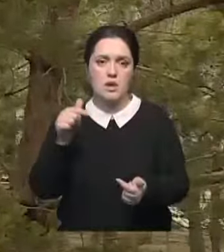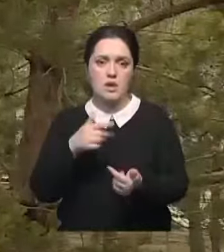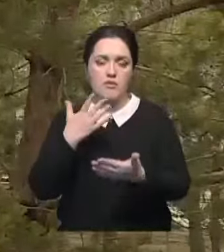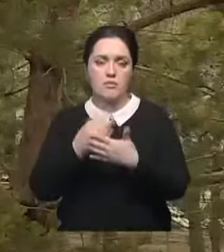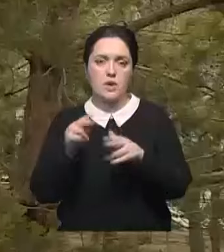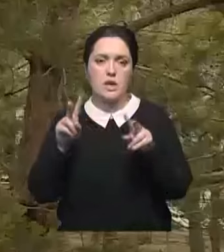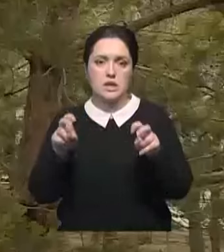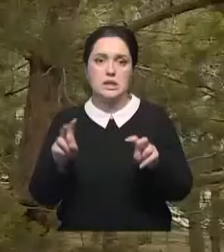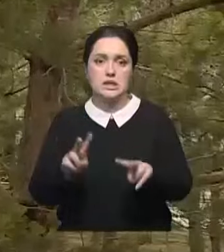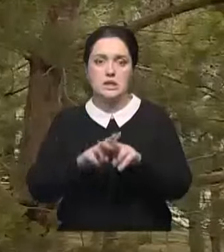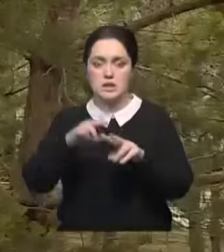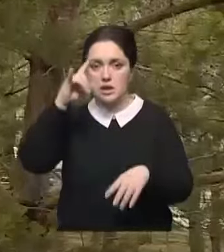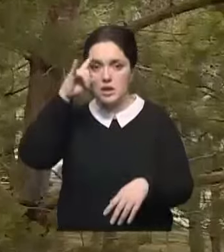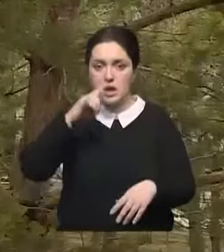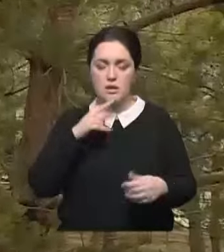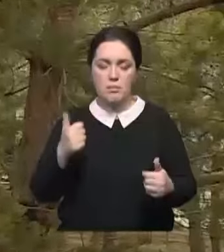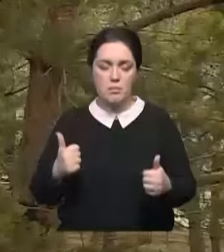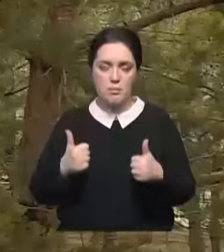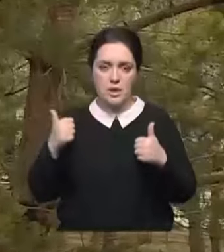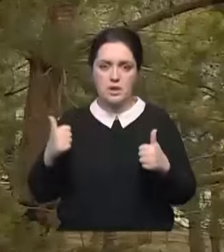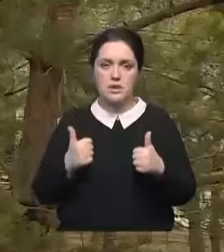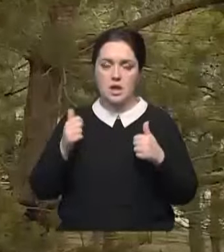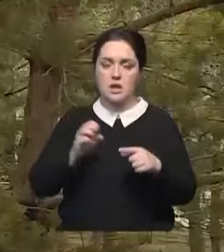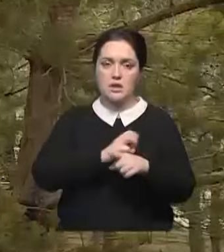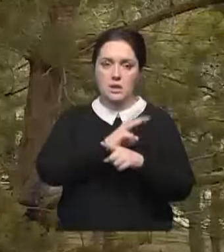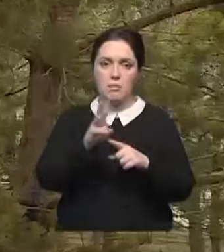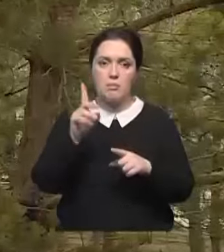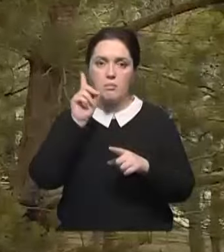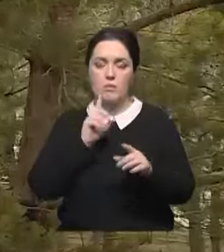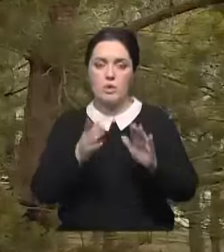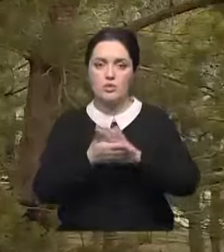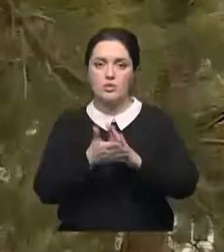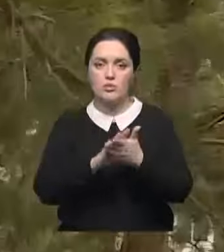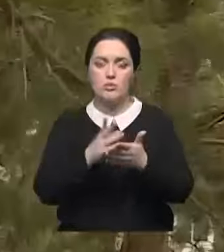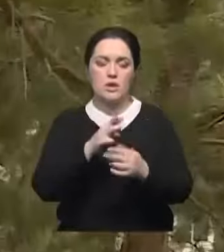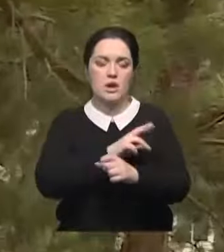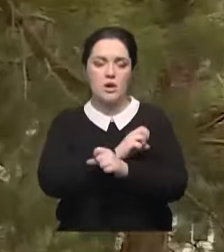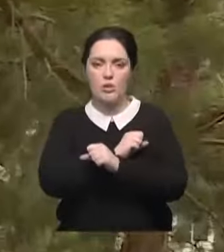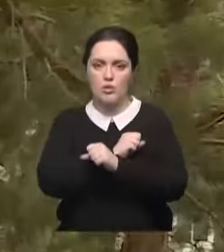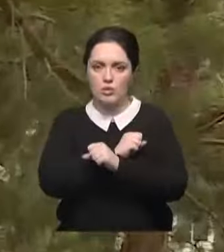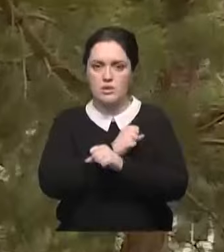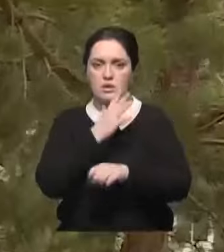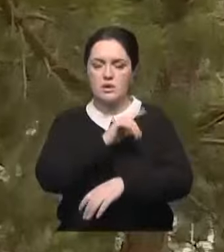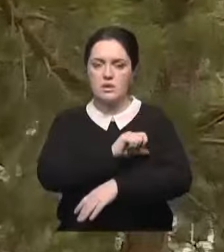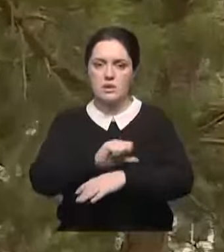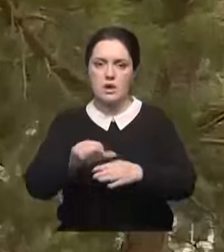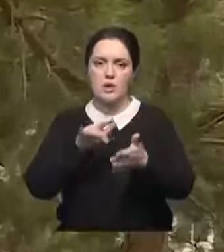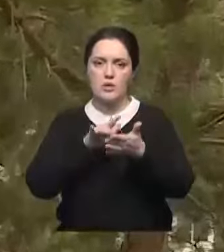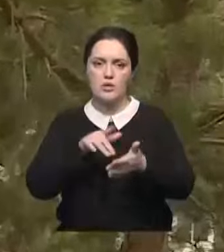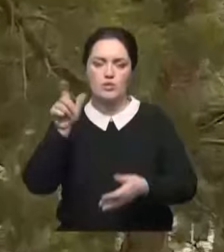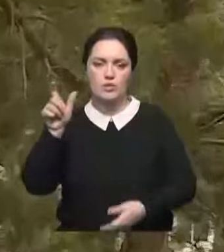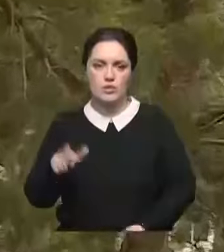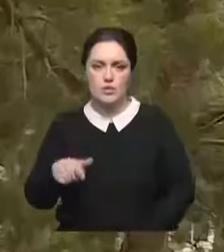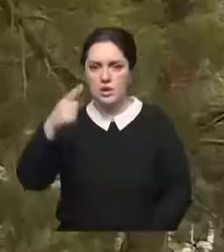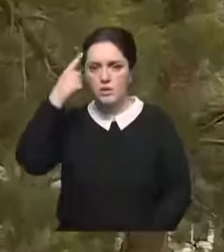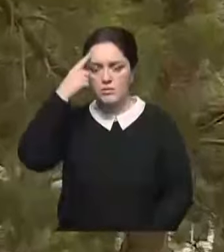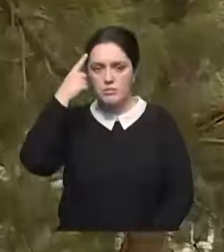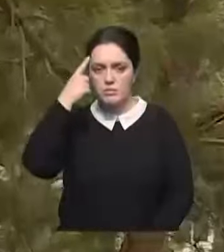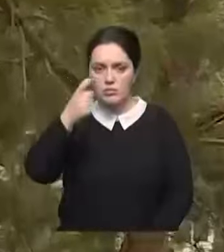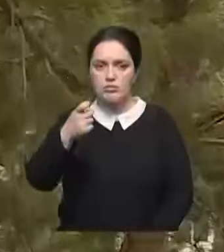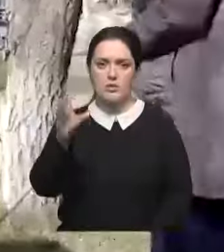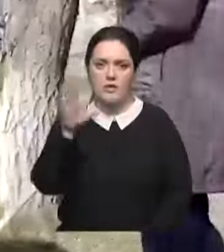– столице Казахстана. Постараемся создать благоприятные условия для отдыха гостей и иностранных туристов. Призываем горожан не